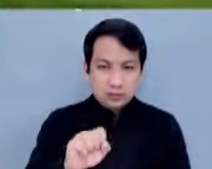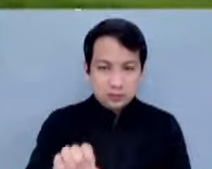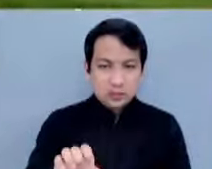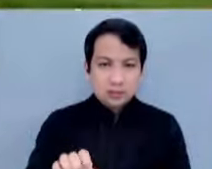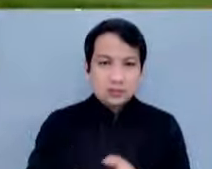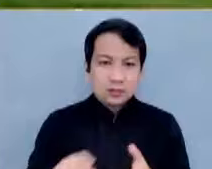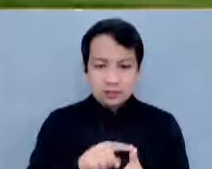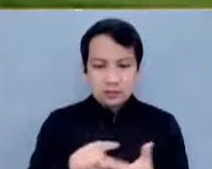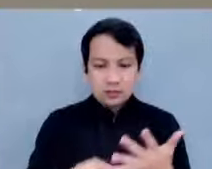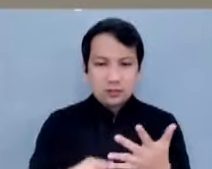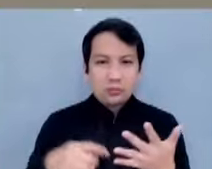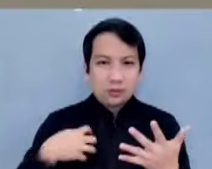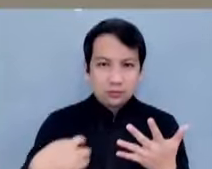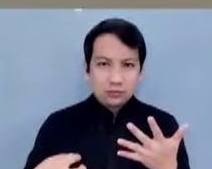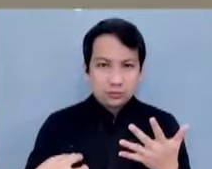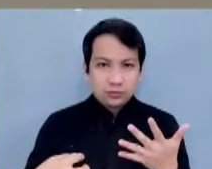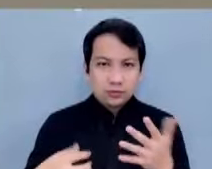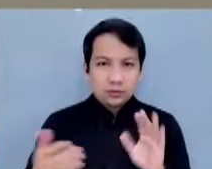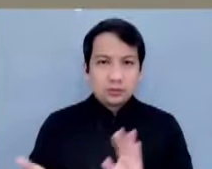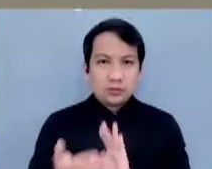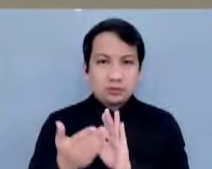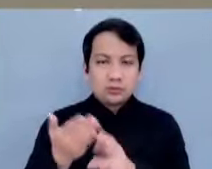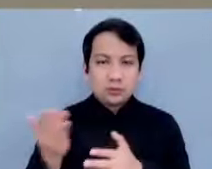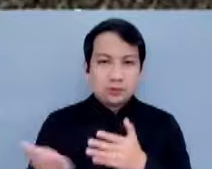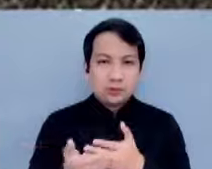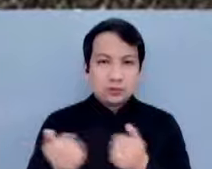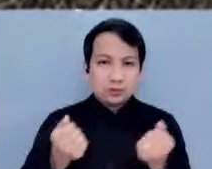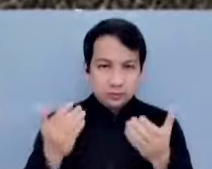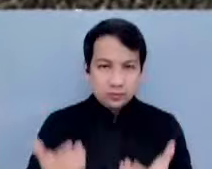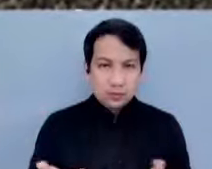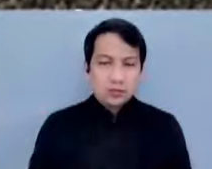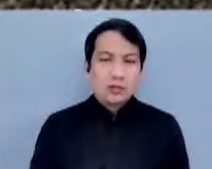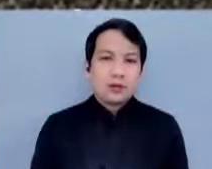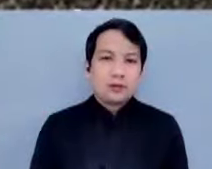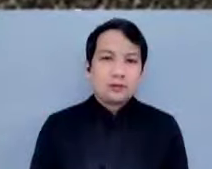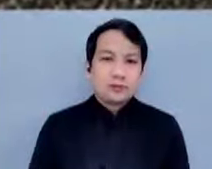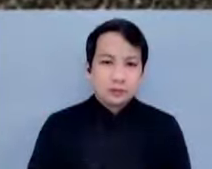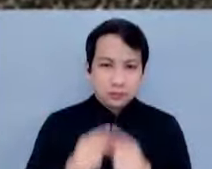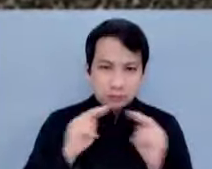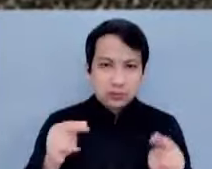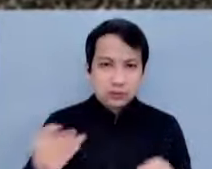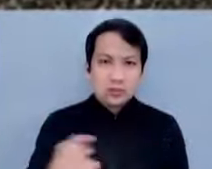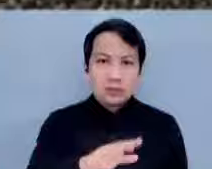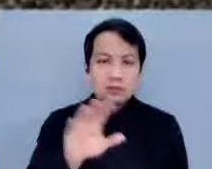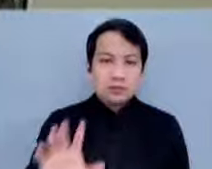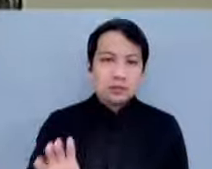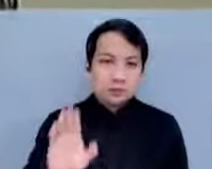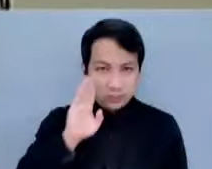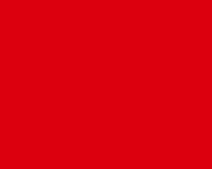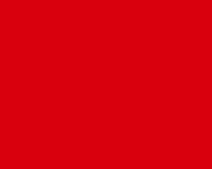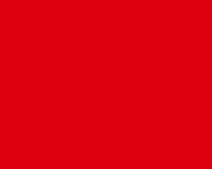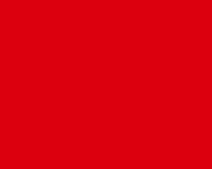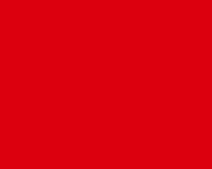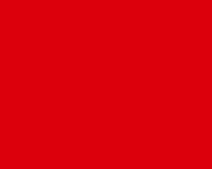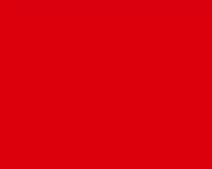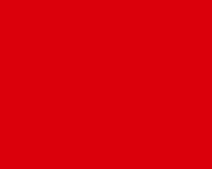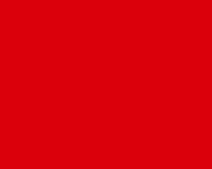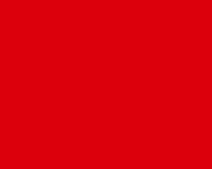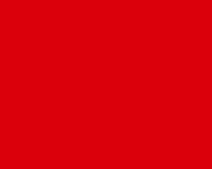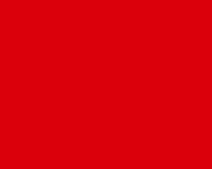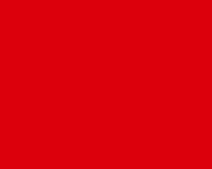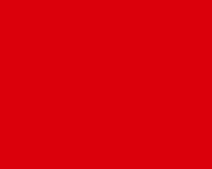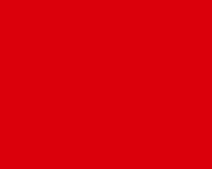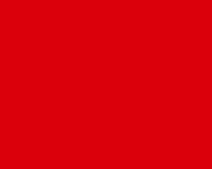pulis din daw ang nahaharap na sa kasong administratibo. Nagbabalita mula sa Frontline, Brian Basa, News 5.